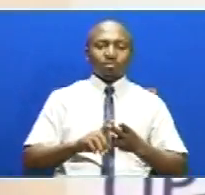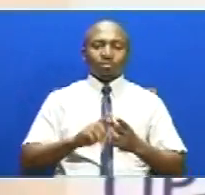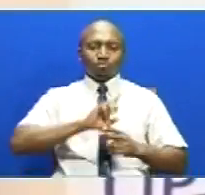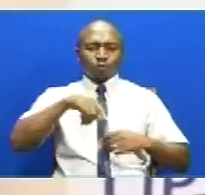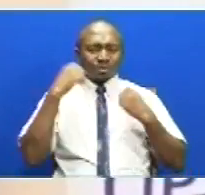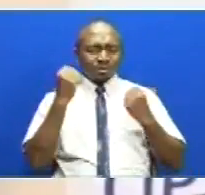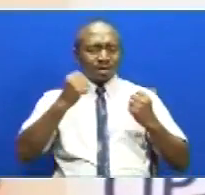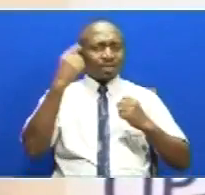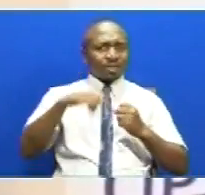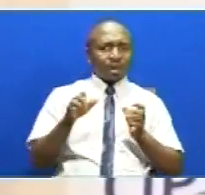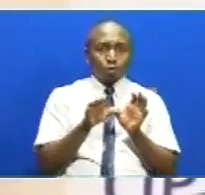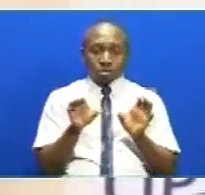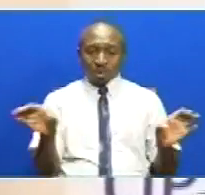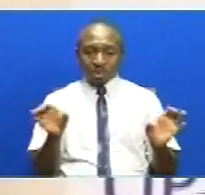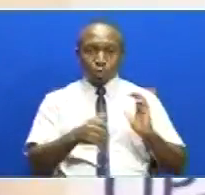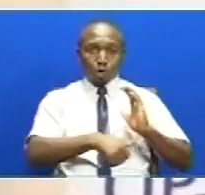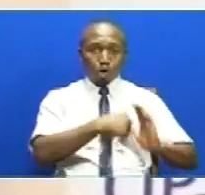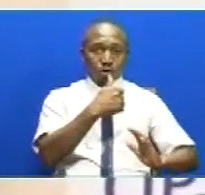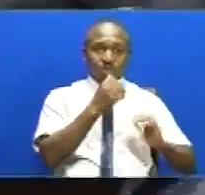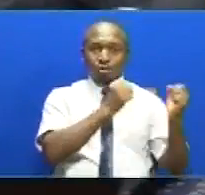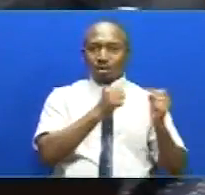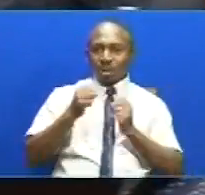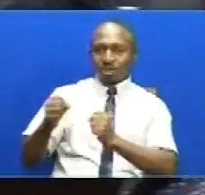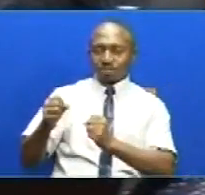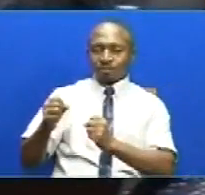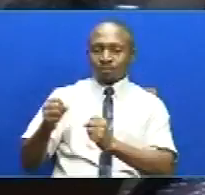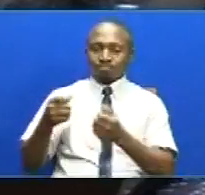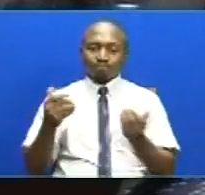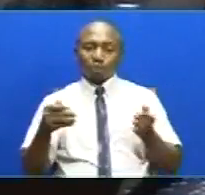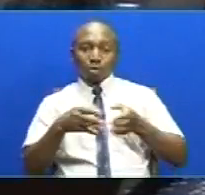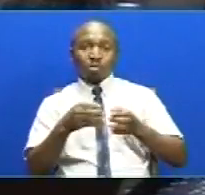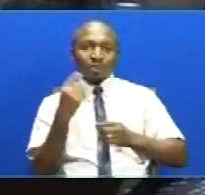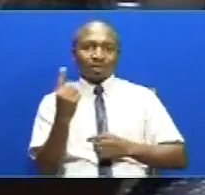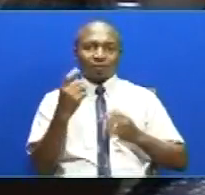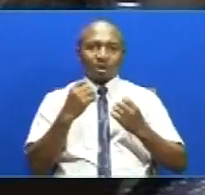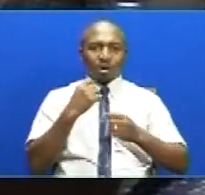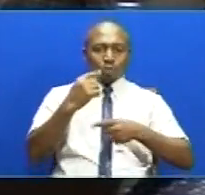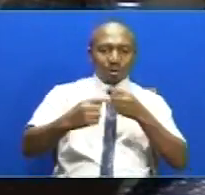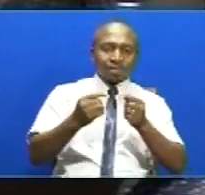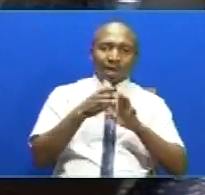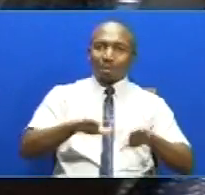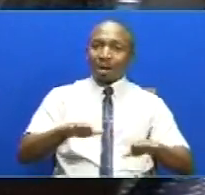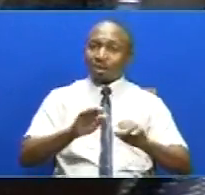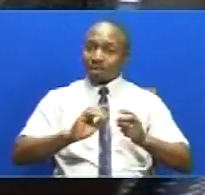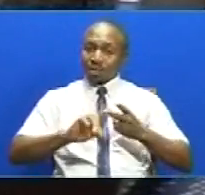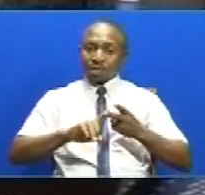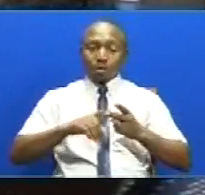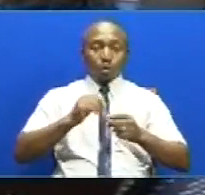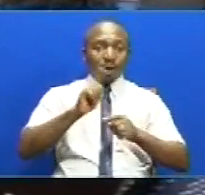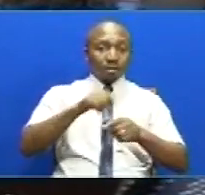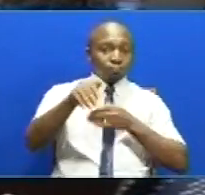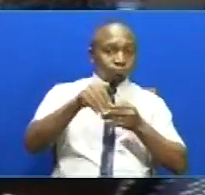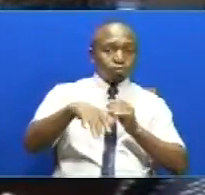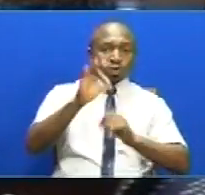sana kutenganisha uongozi na utendaji. Kongamano la kitaifa kudumisha amani na usalama kuelekea uchaguzi wa serikali za mitaa na